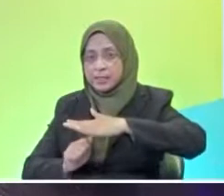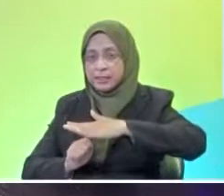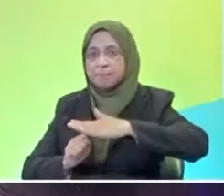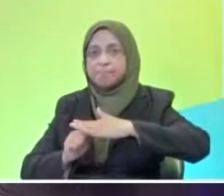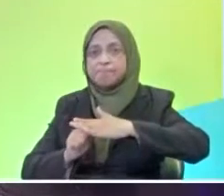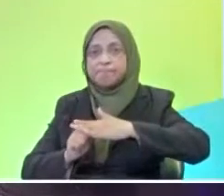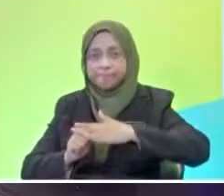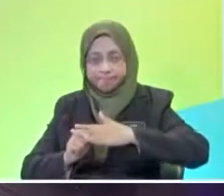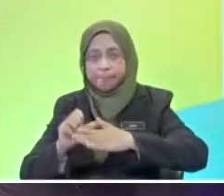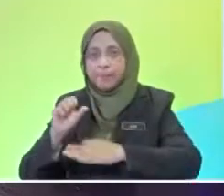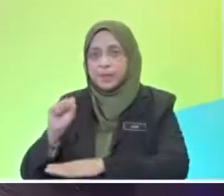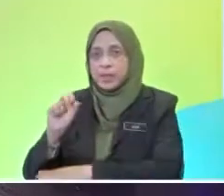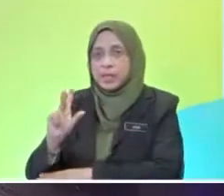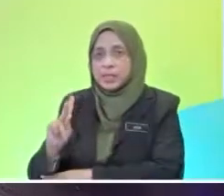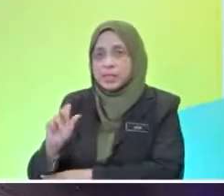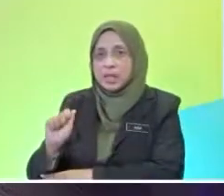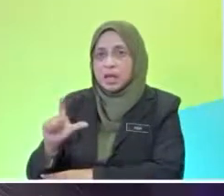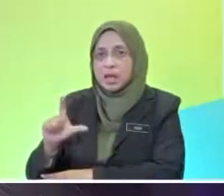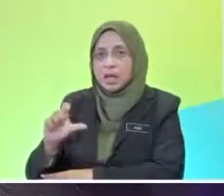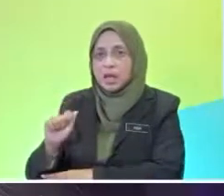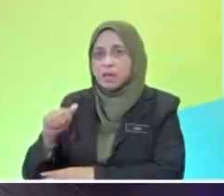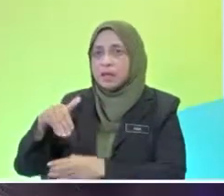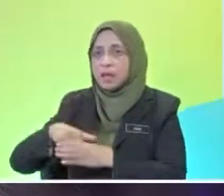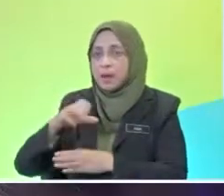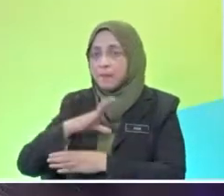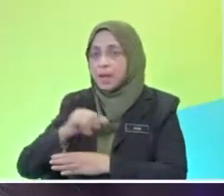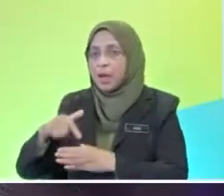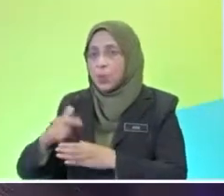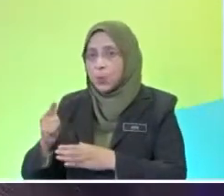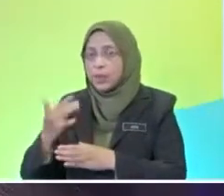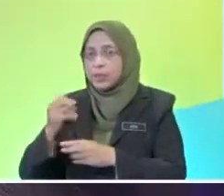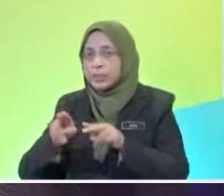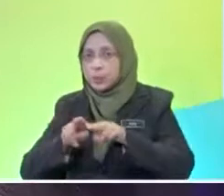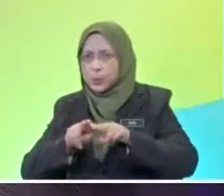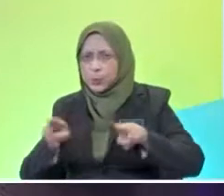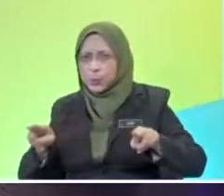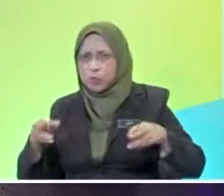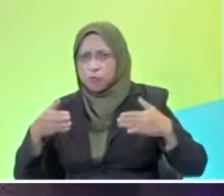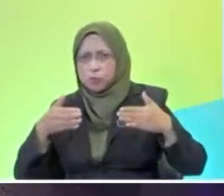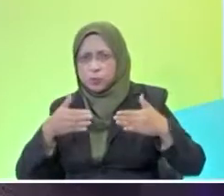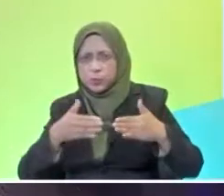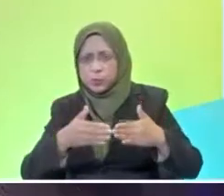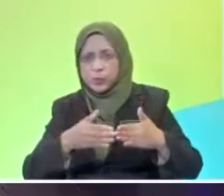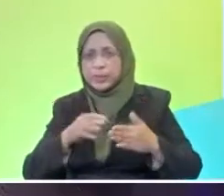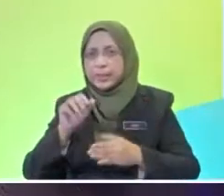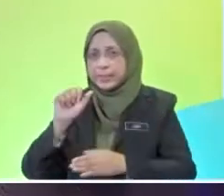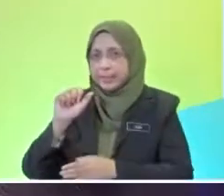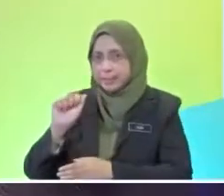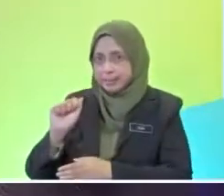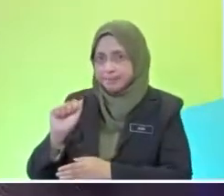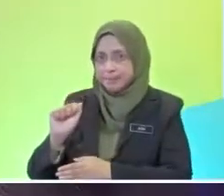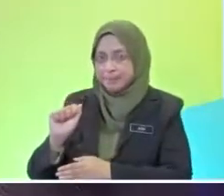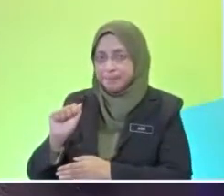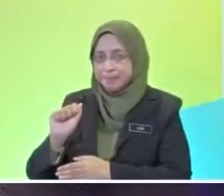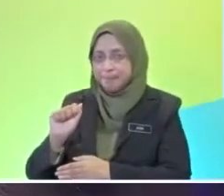Skala dalam dan skala luar. Ya. Baik, sekarang kita nak ukur sudut pendalaman bagi sudut A. Ini sudut A